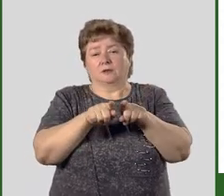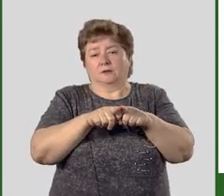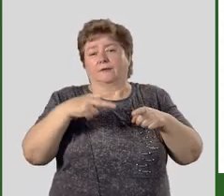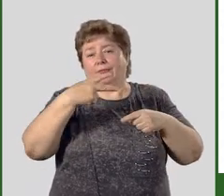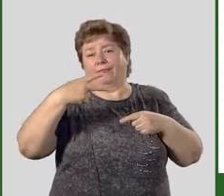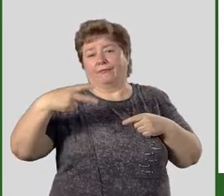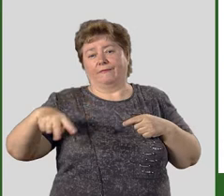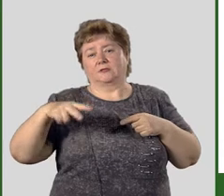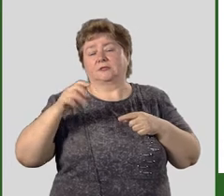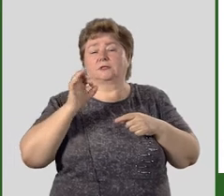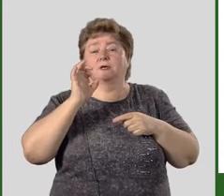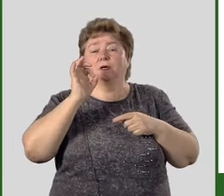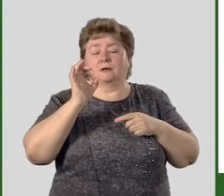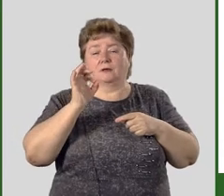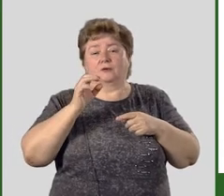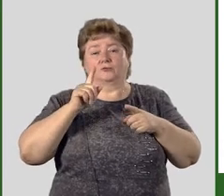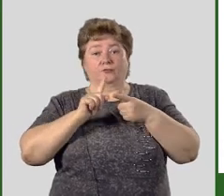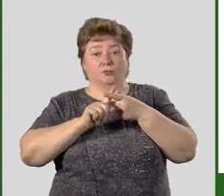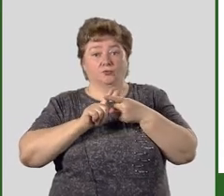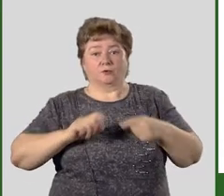20 градусов.